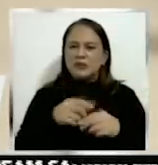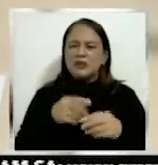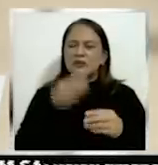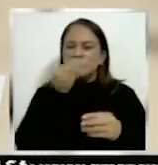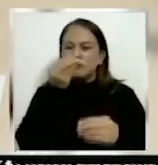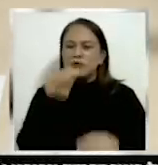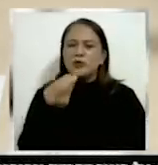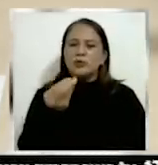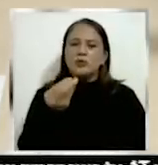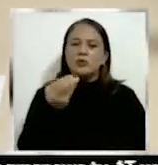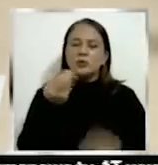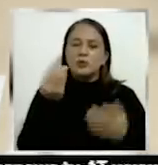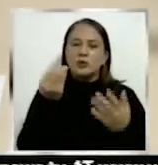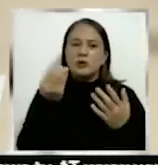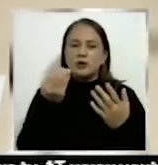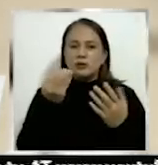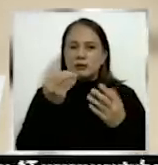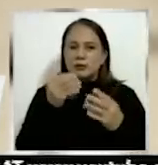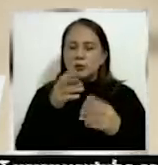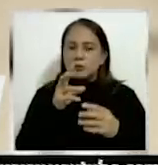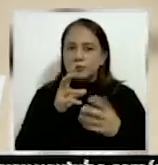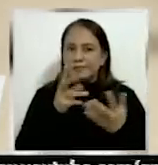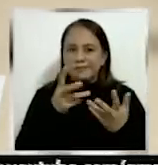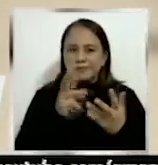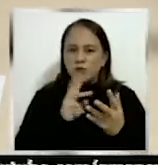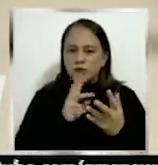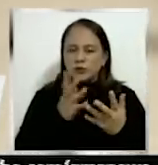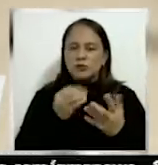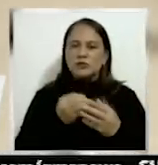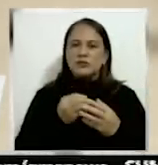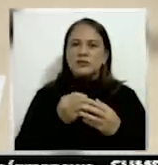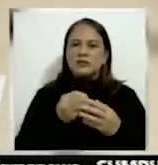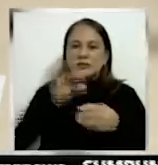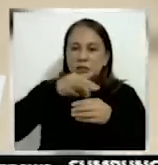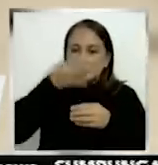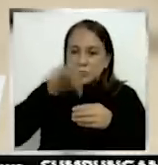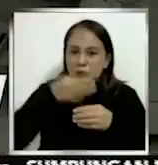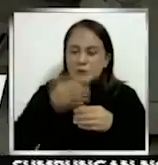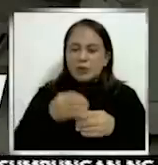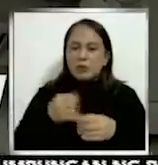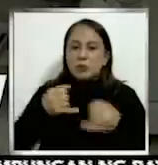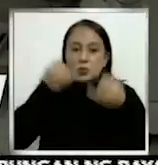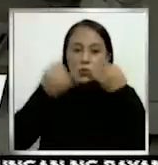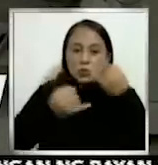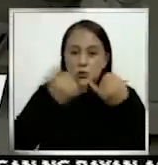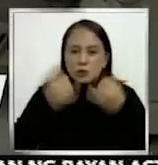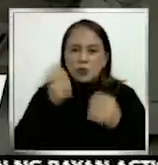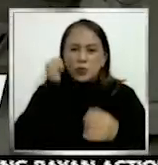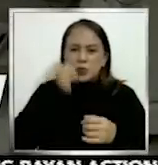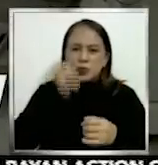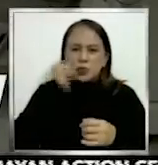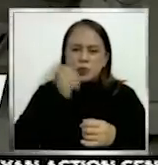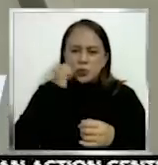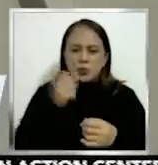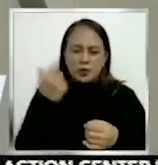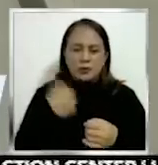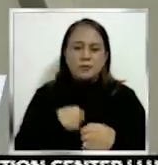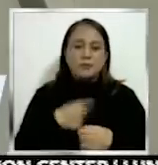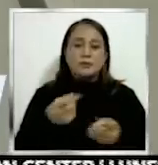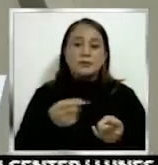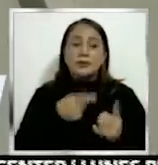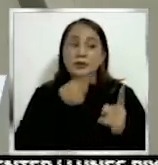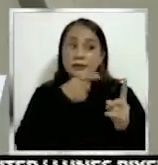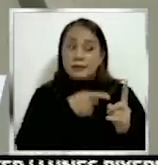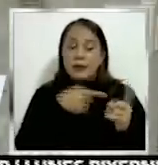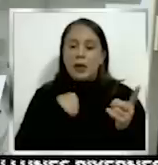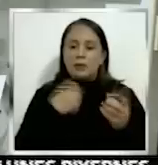chichirya, mga noodles, yun talaga ang madalas kong kinakain noon. Isa si Eileen sa dumaraming